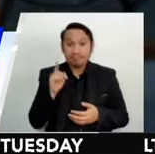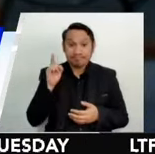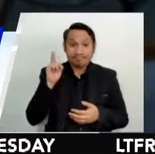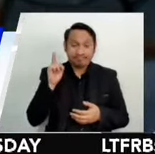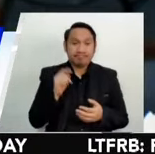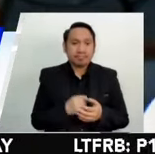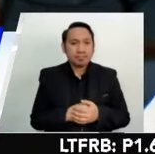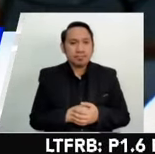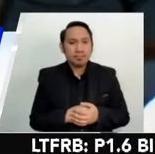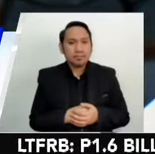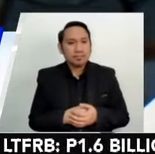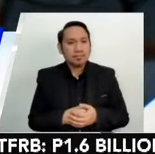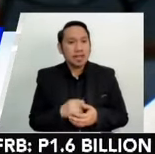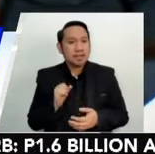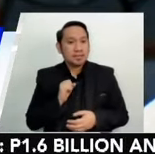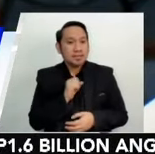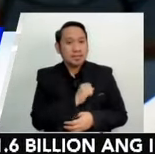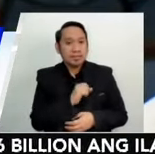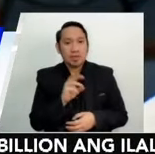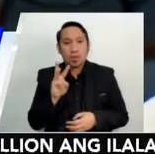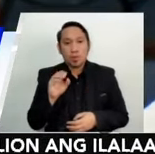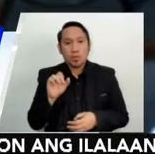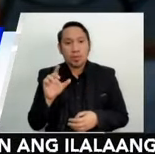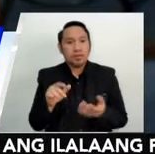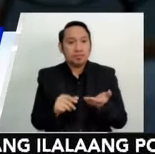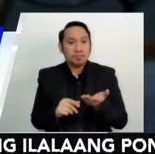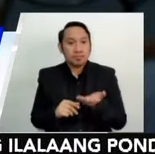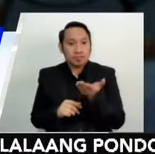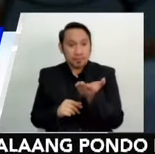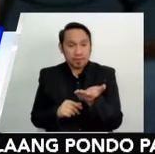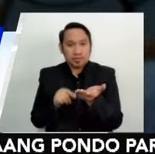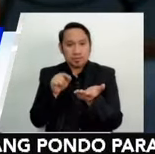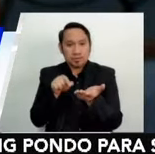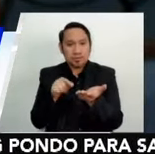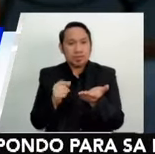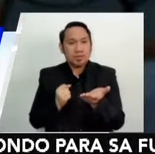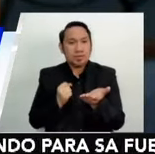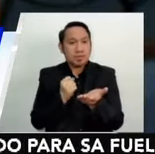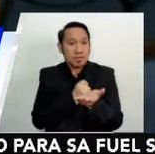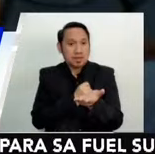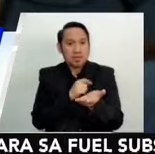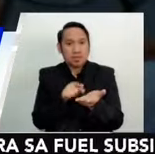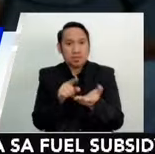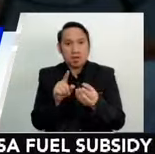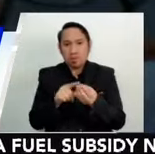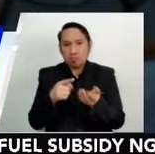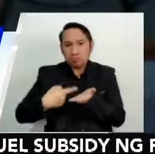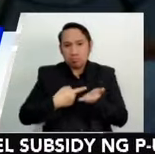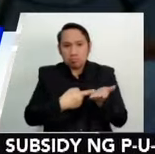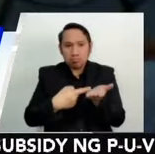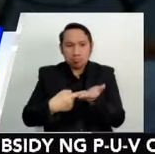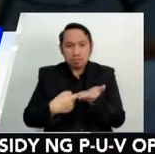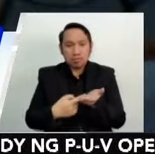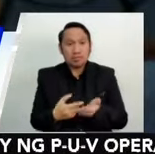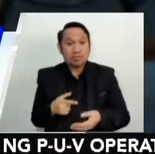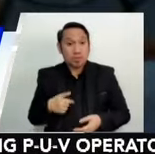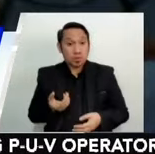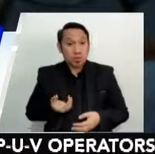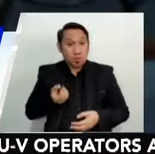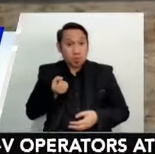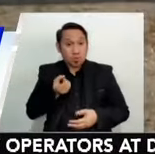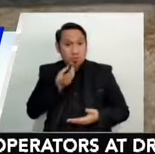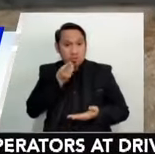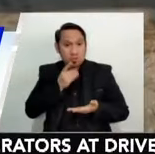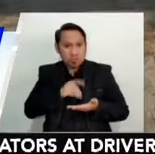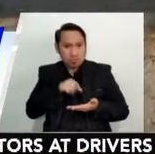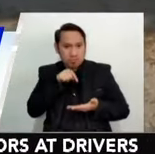Senado si Senator Win Gatchalian para magkaroon ng pagdinig tungkol dito. Sa mga dokumentong hawak ni Gatchalian, lumalabas ang